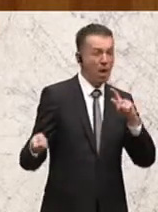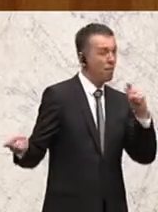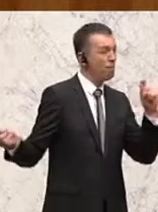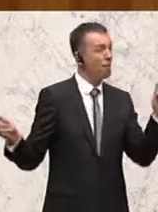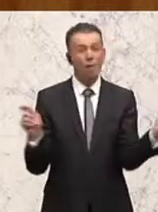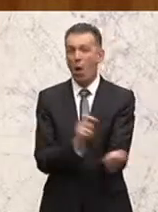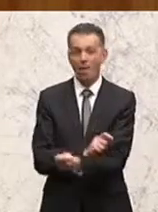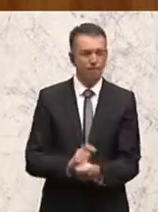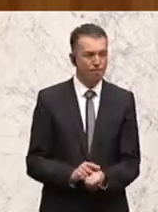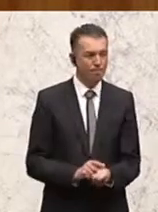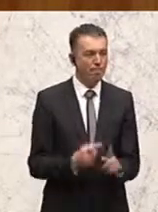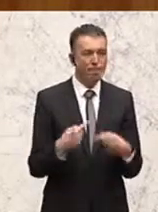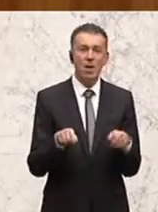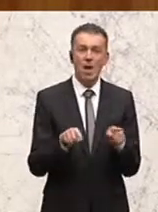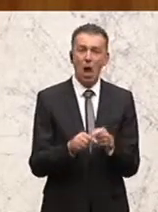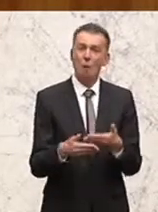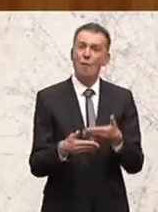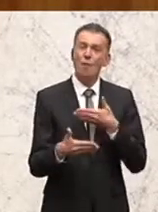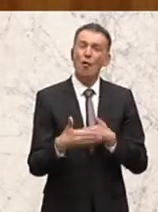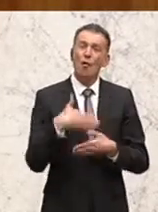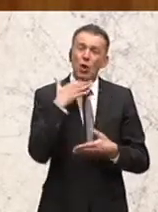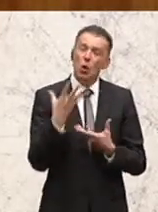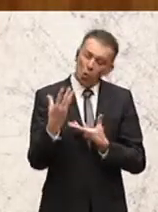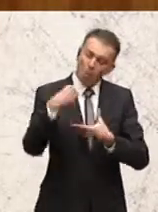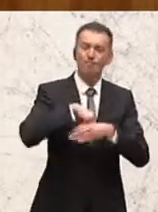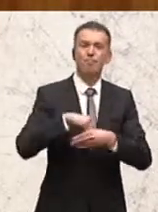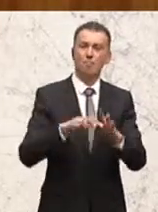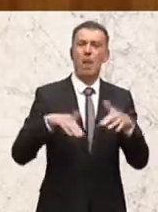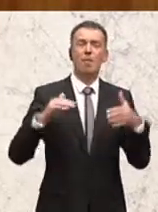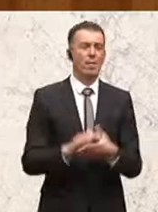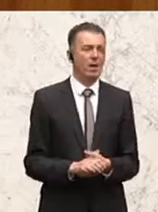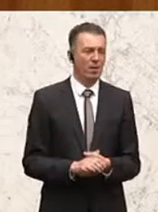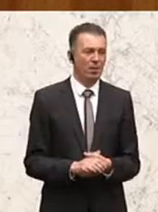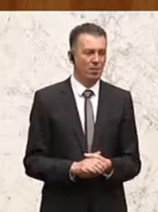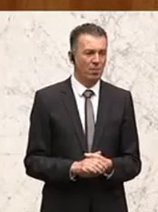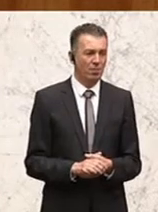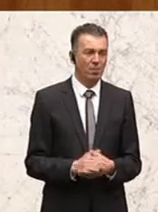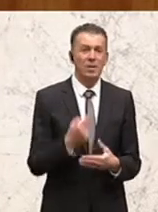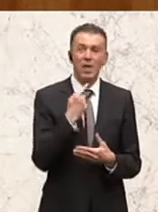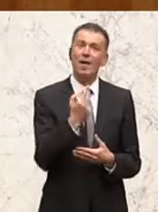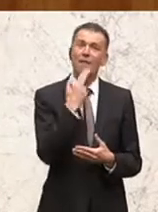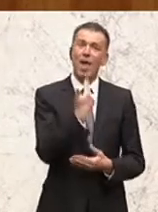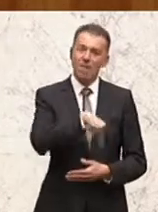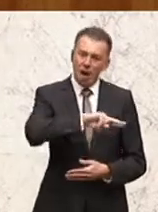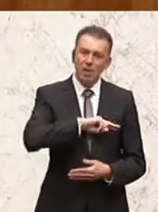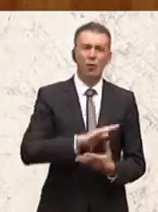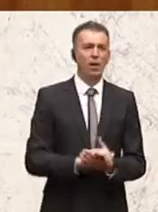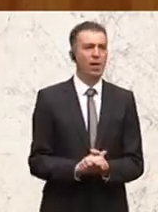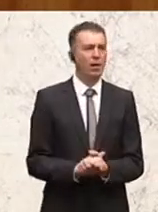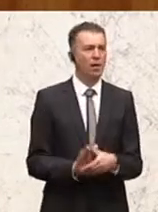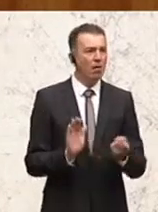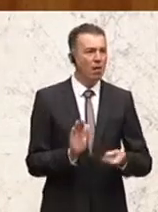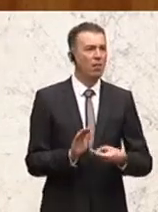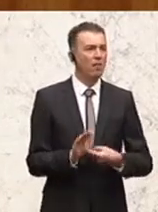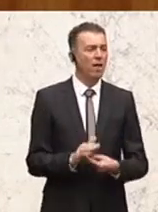Reform wir rechtzeitig mit eingebunden werden, dass man Ross und Reiter nennt, dass man darauf hinweist,